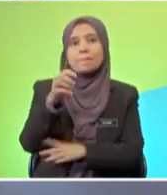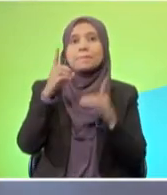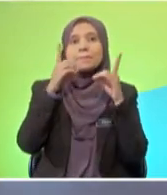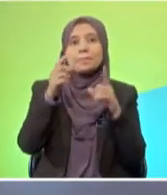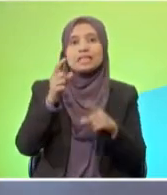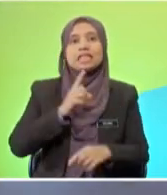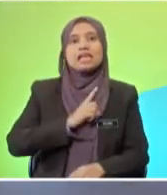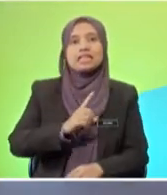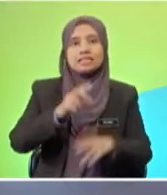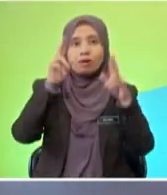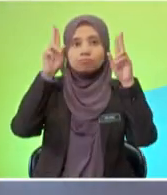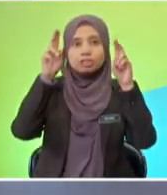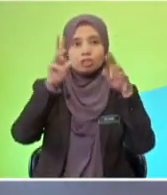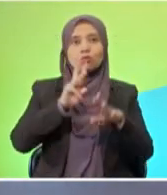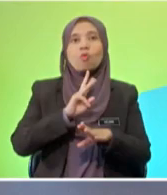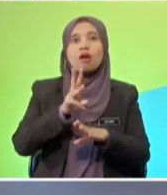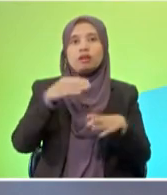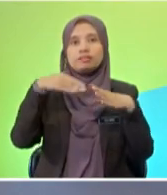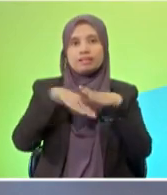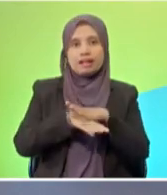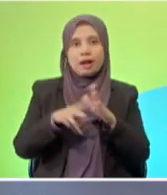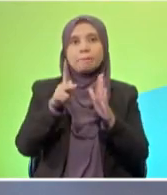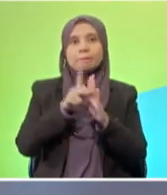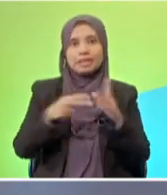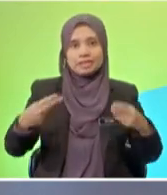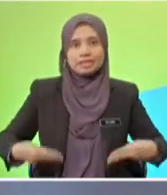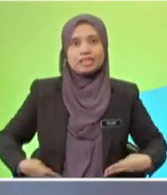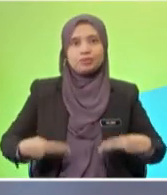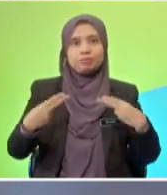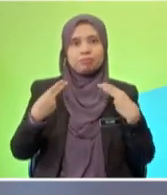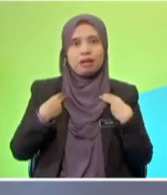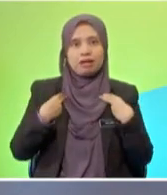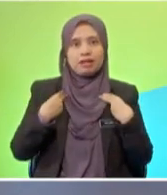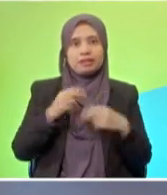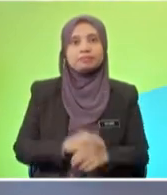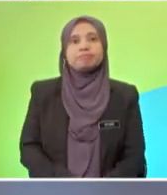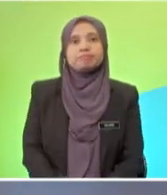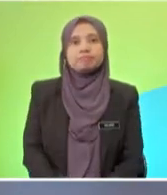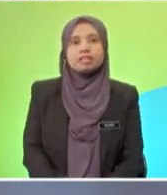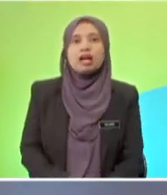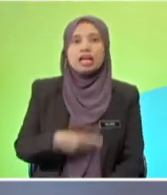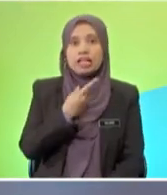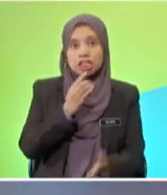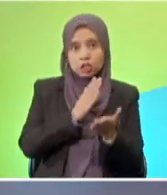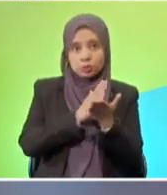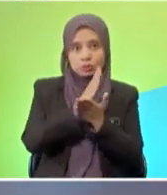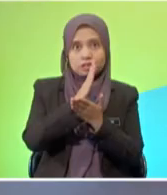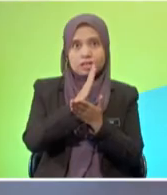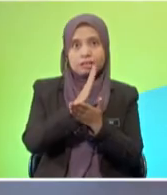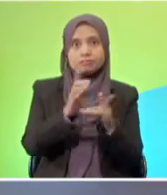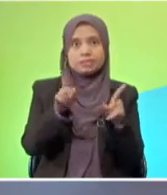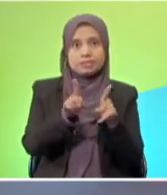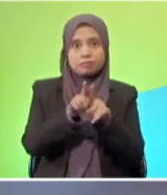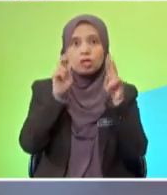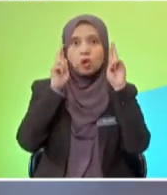Islam dengan topik air dalam kehidupan jadi adik-adik teruskan semangat kita untuk belajar kita bersama